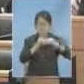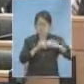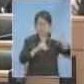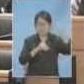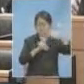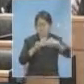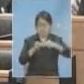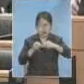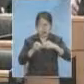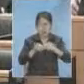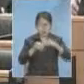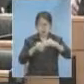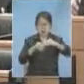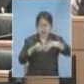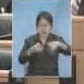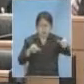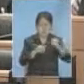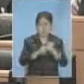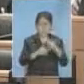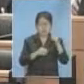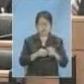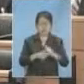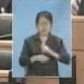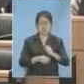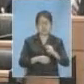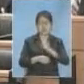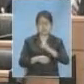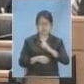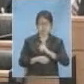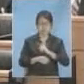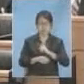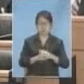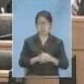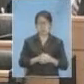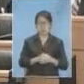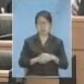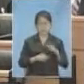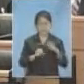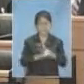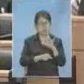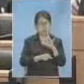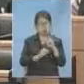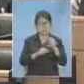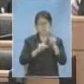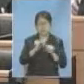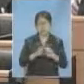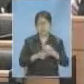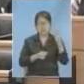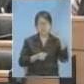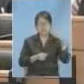ครับเขาจะต้องให้ประชาชนนั้นนะครับเป็นผู้ออกค่าใช้จ่ายเองทั้งหมด 100% ซึ่งเมื่อก่อนนั้นการไฟฟ้าเข